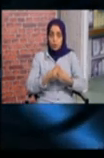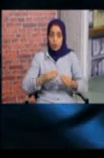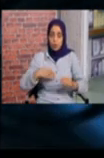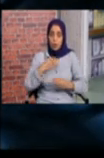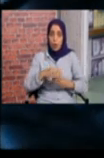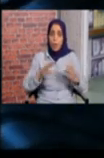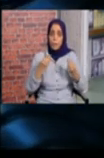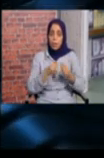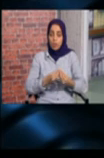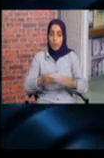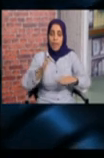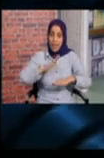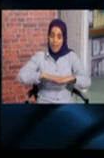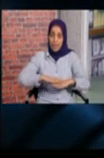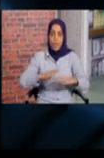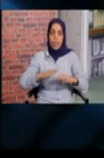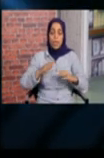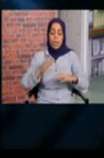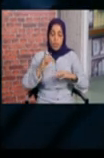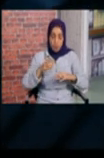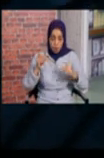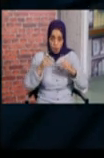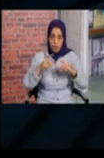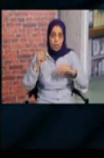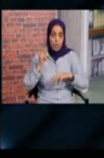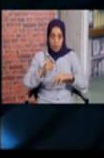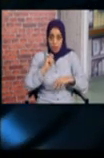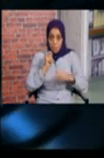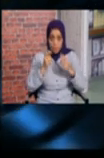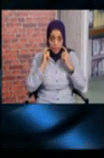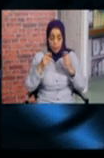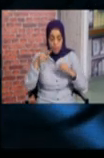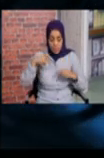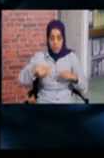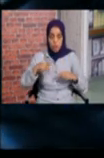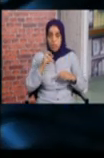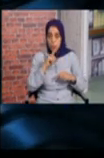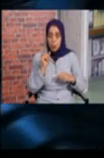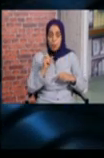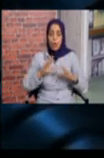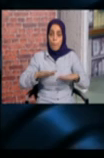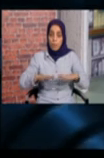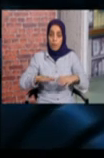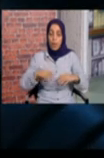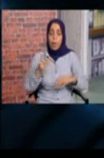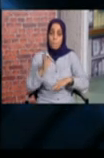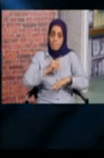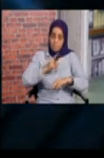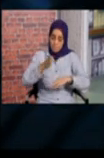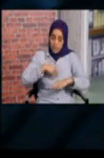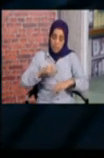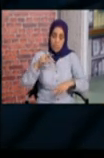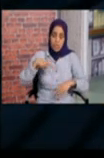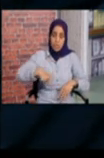أخرى بتنضم على حاجة اسمها قائمة المراقبة لمدة على الأقل 6 شهور. نعم. فبالفعل بعد 6 شهور